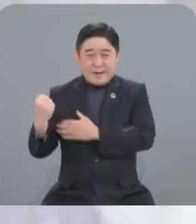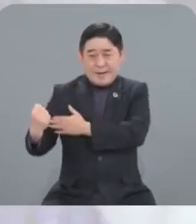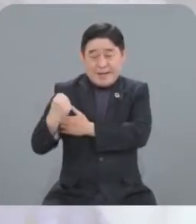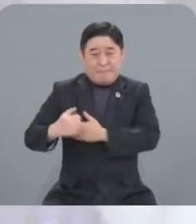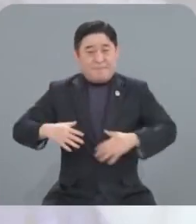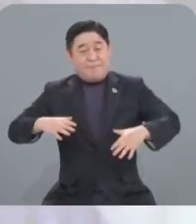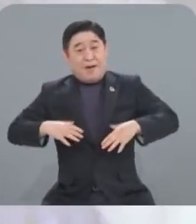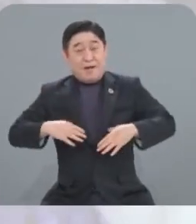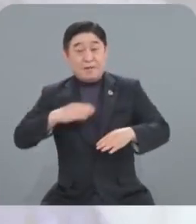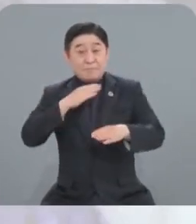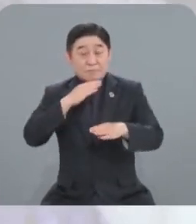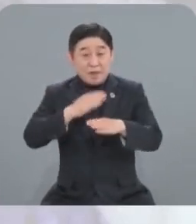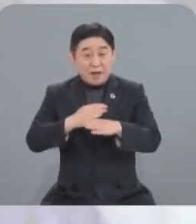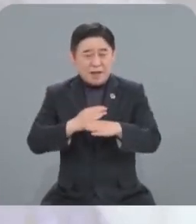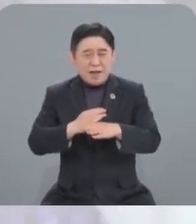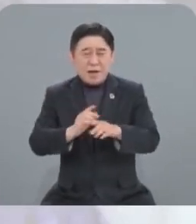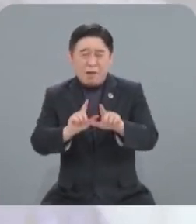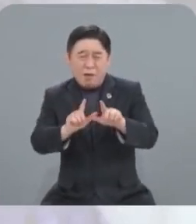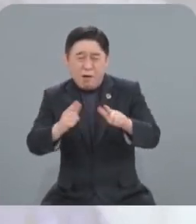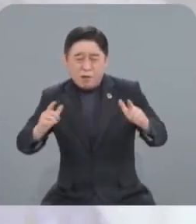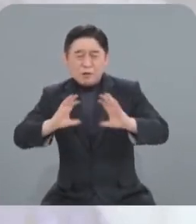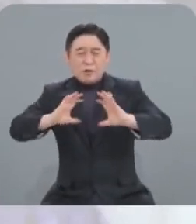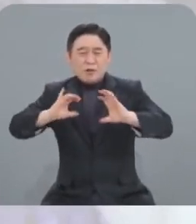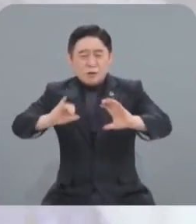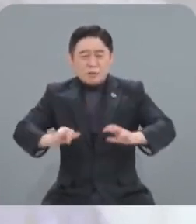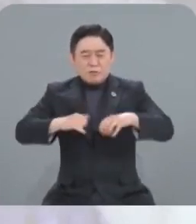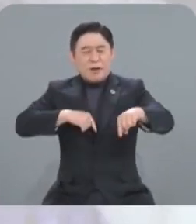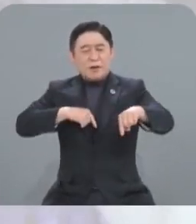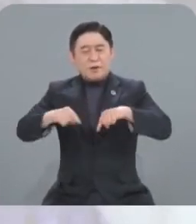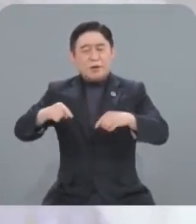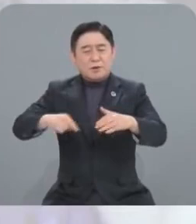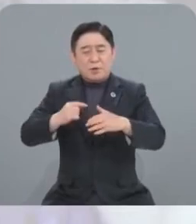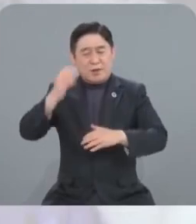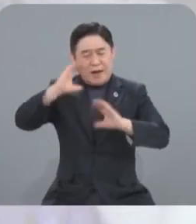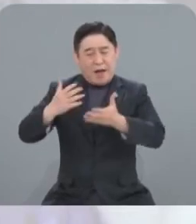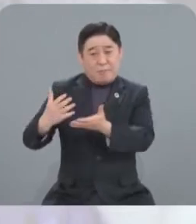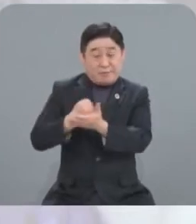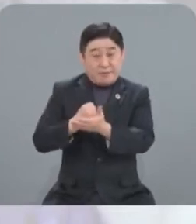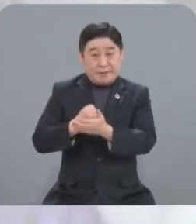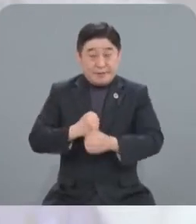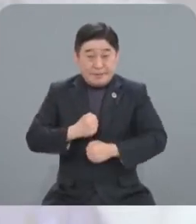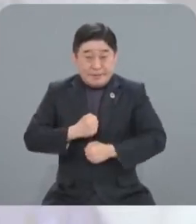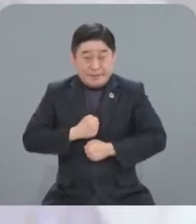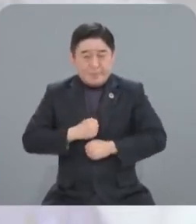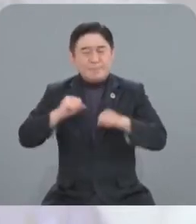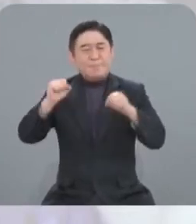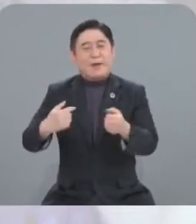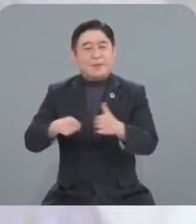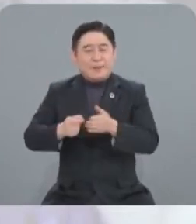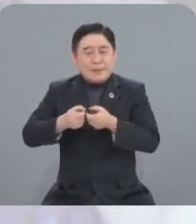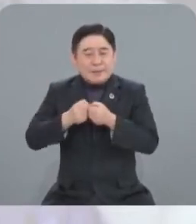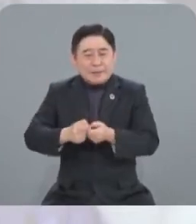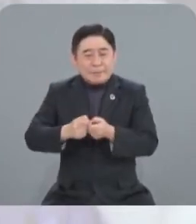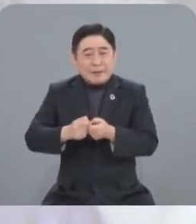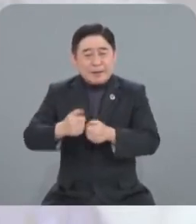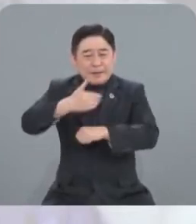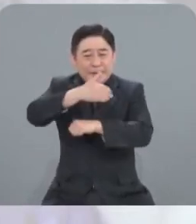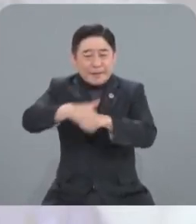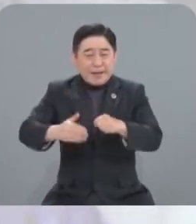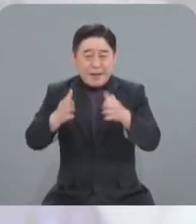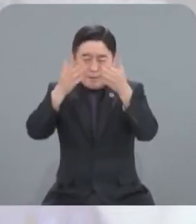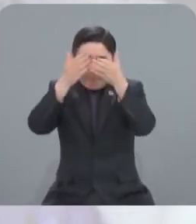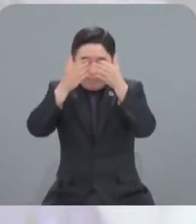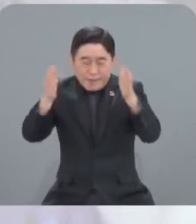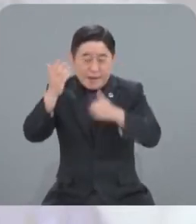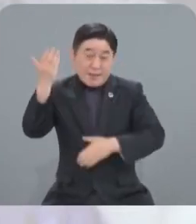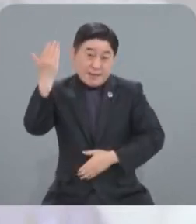정사에서 우리 것을 지키고 살아남기 위해 치밀한 계획 폭넓은 지식과